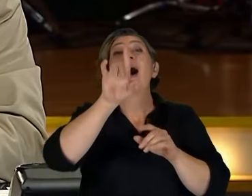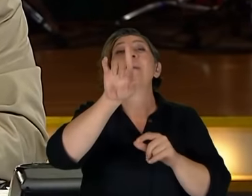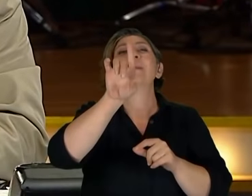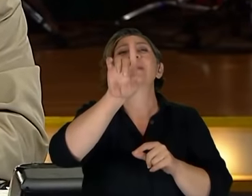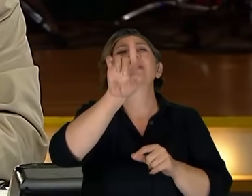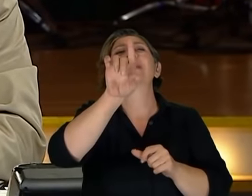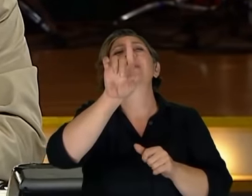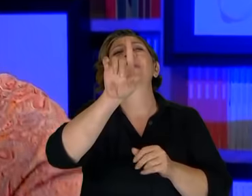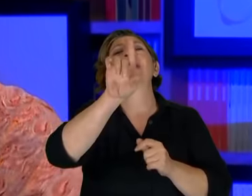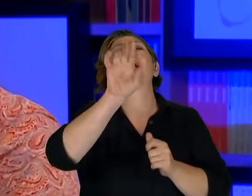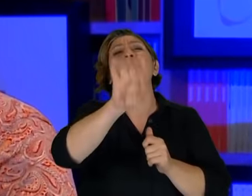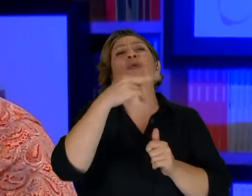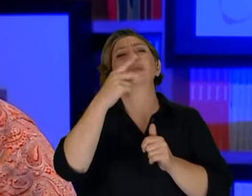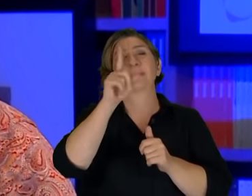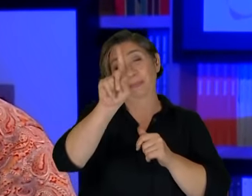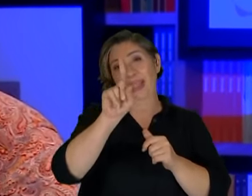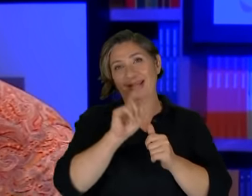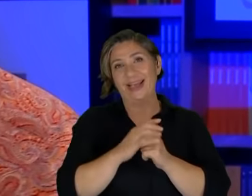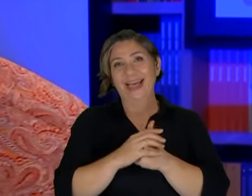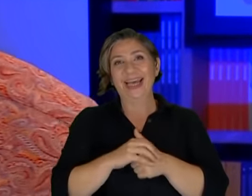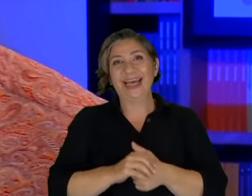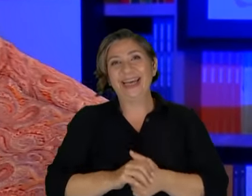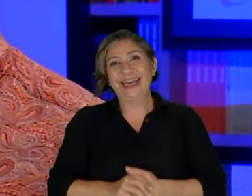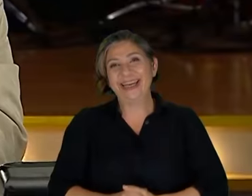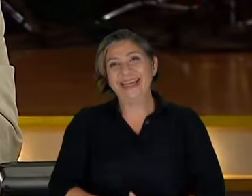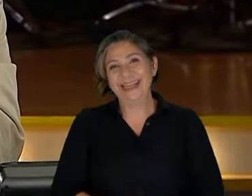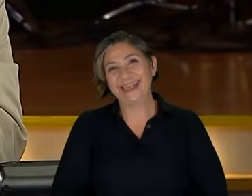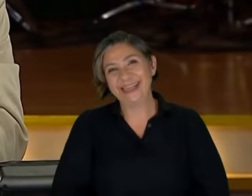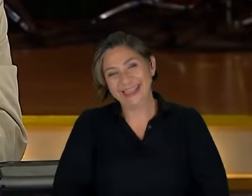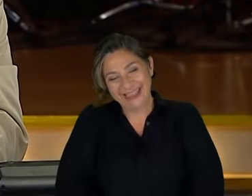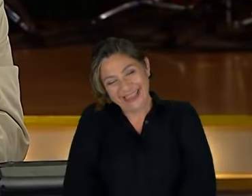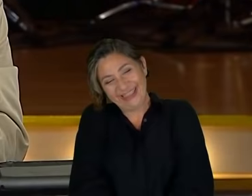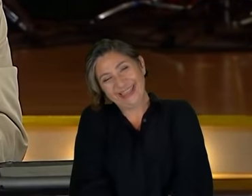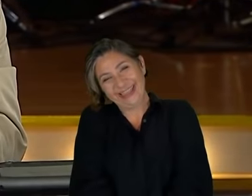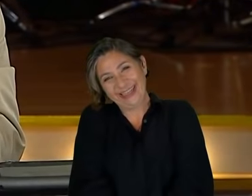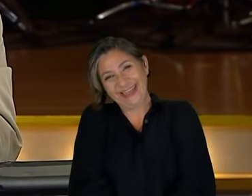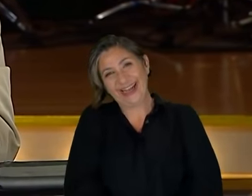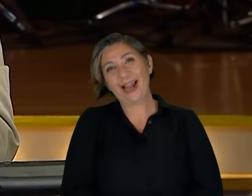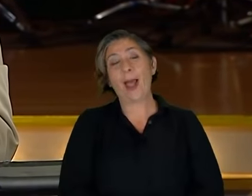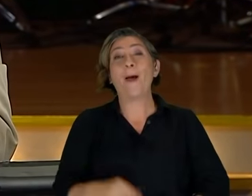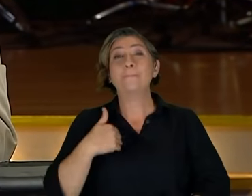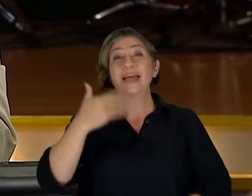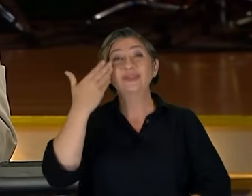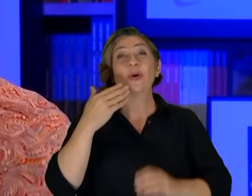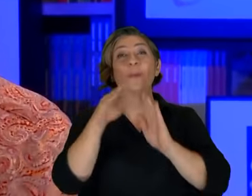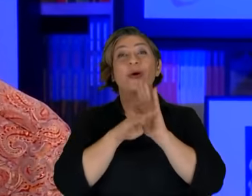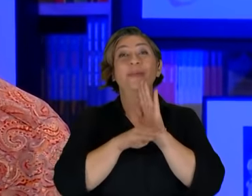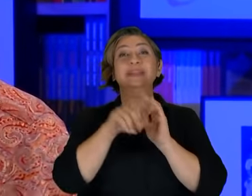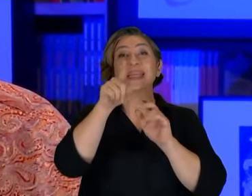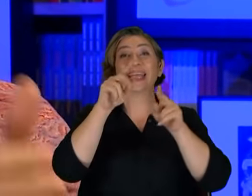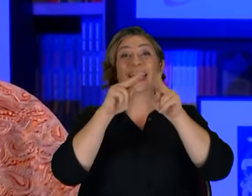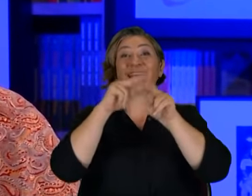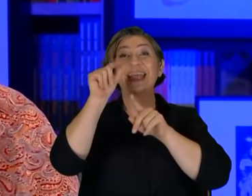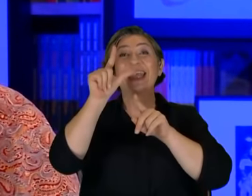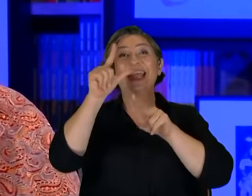Allah aşkına anlatayım sonra sen hep konuşacaksın bak. Şimdi bak doğru ama doğru ben izliyorum programları. Bir tek seni Kila Hakan